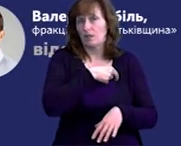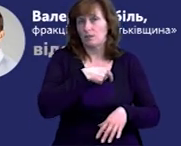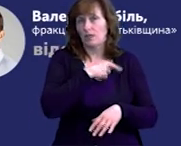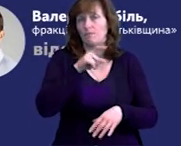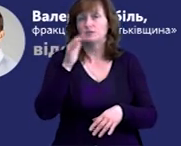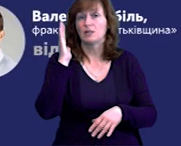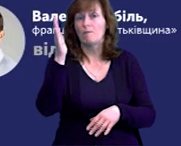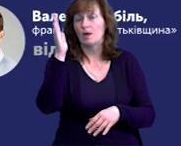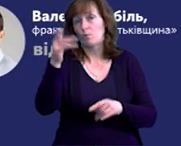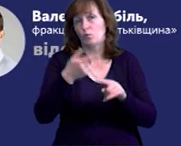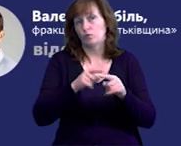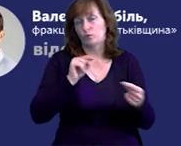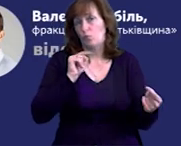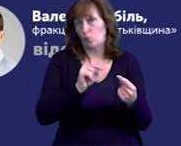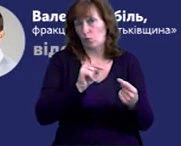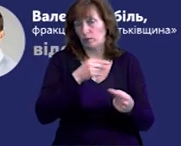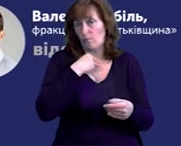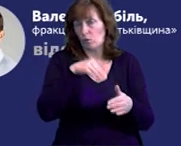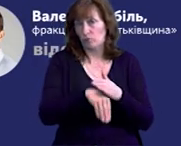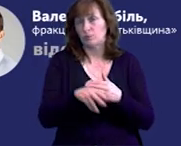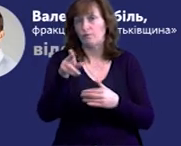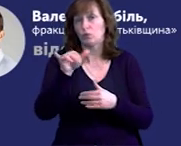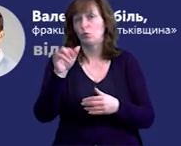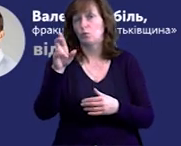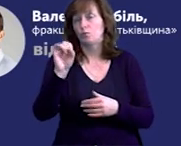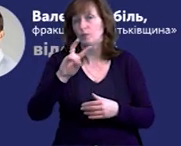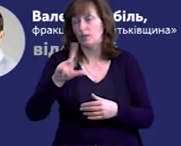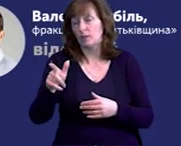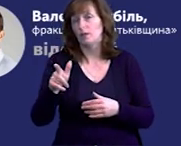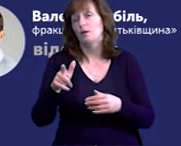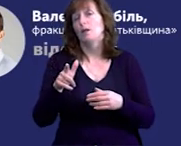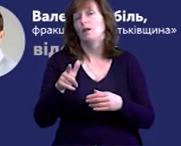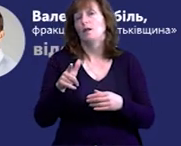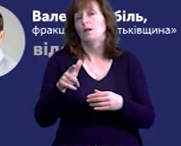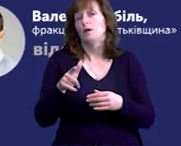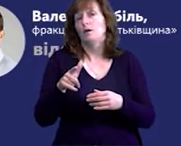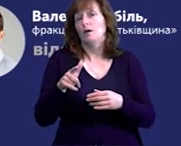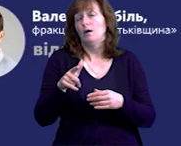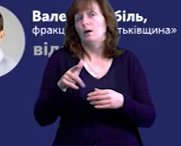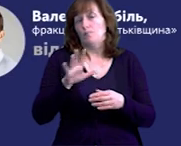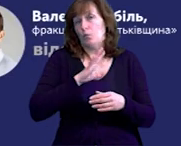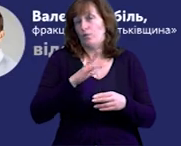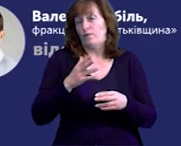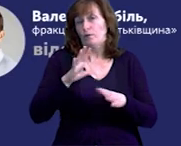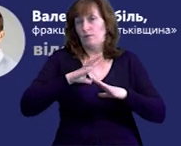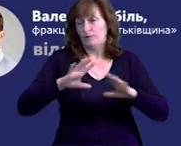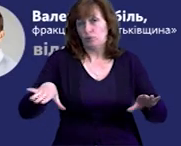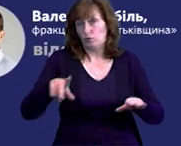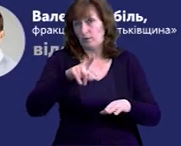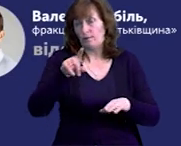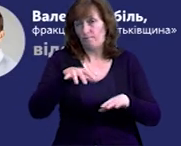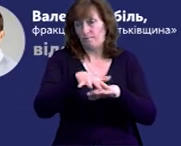депутатської групи «За майбутнє» Антон Поляков проголосував проти. Валерій Дубіль, який пройшов в Раду за списками ВО «Батьківщина», був відсутній у